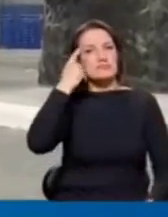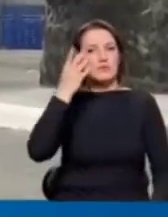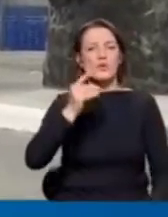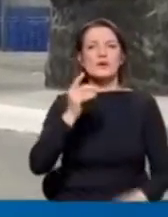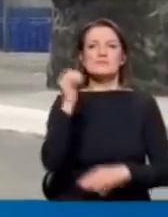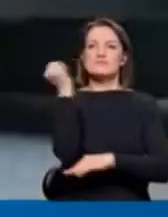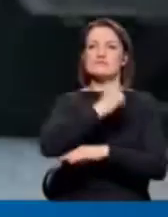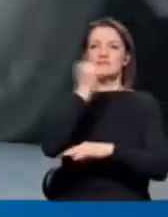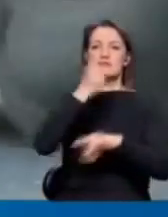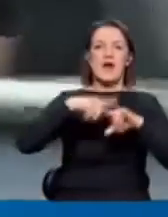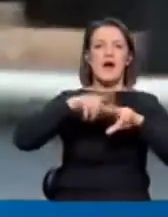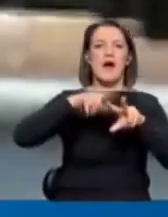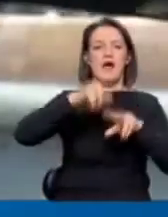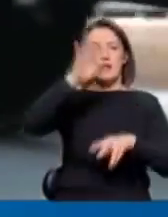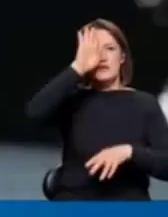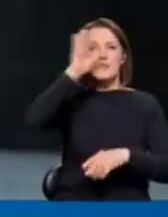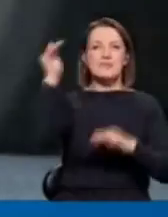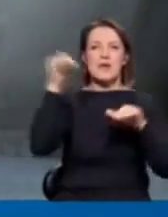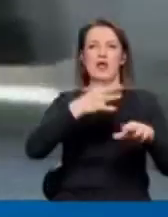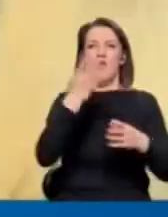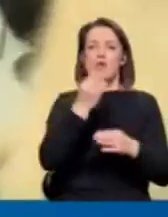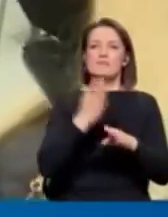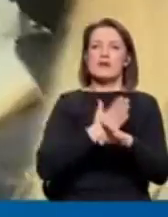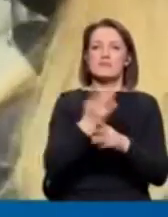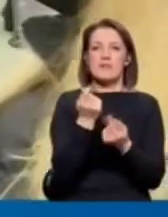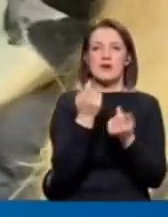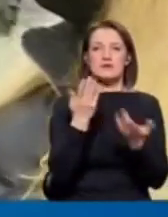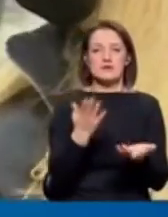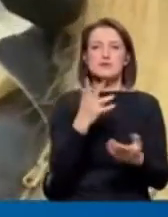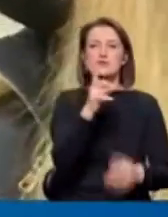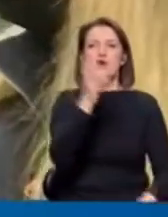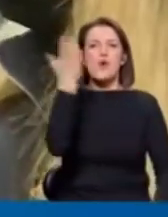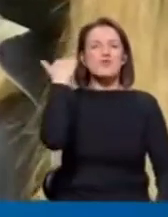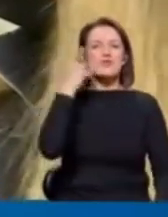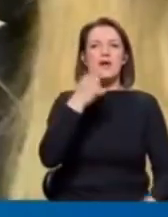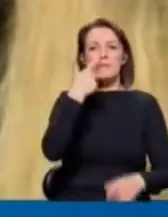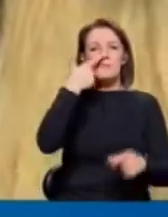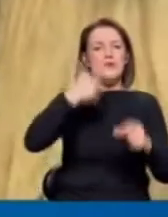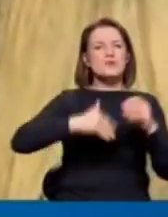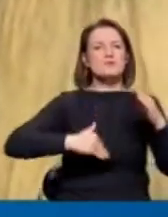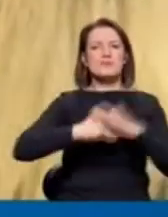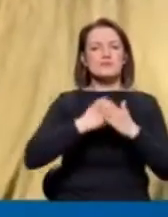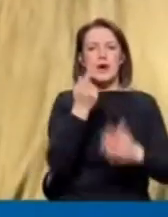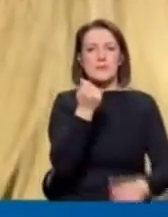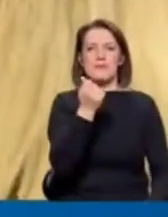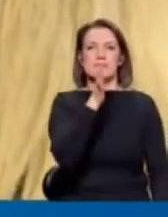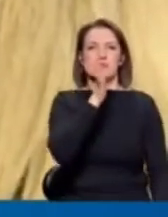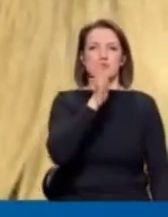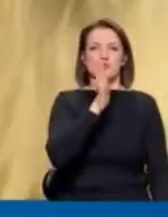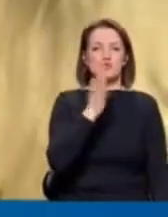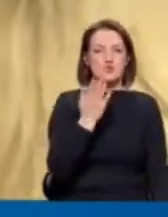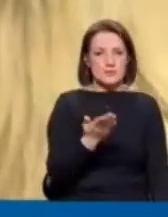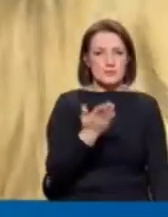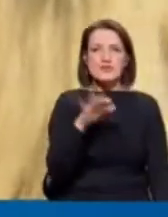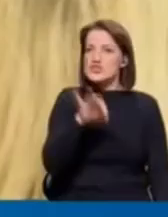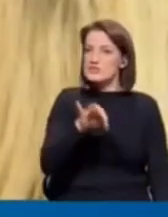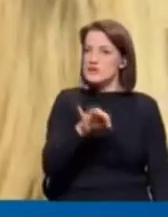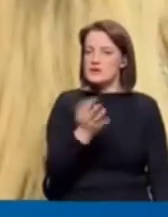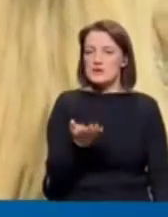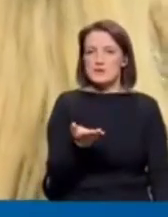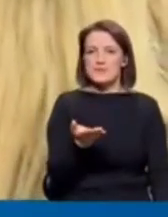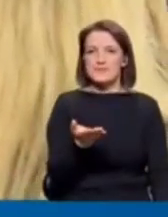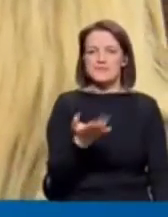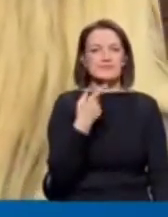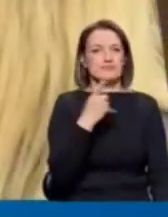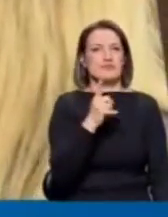tırlarla hale gelecek olan ürünlerin fiyatları önce ne kadar arada oluyordu 500 liraya falan da oluyordu şimdi